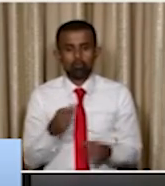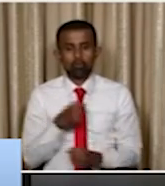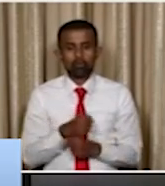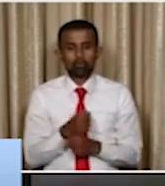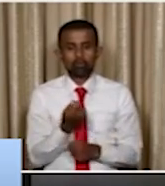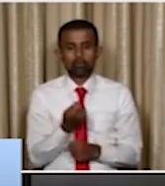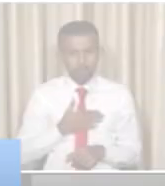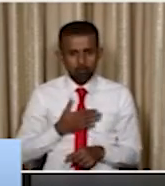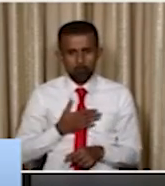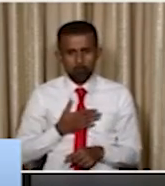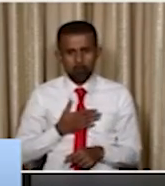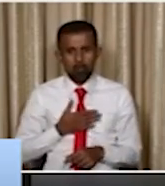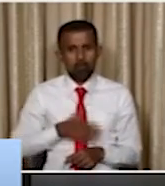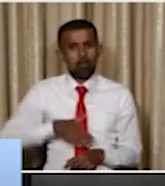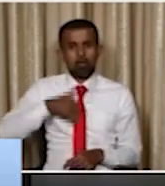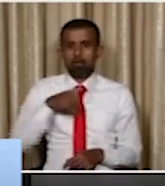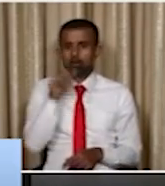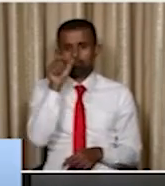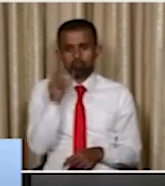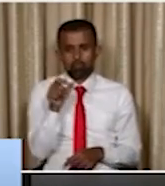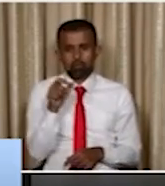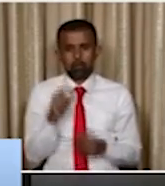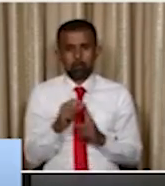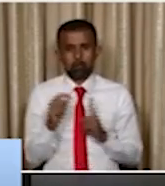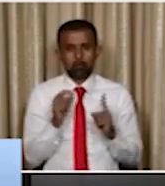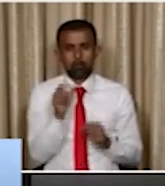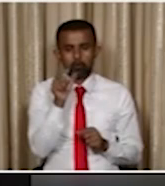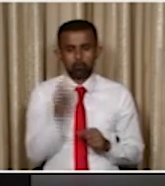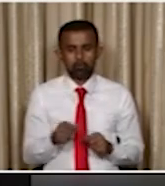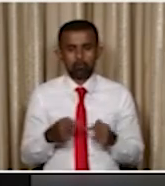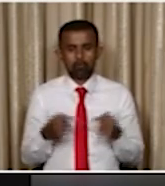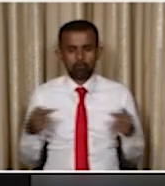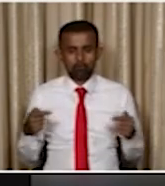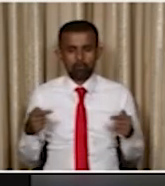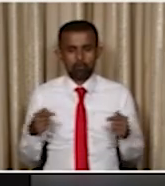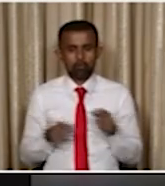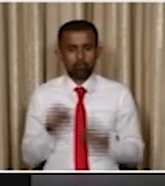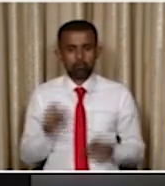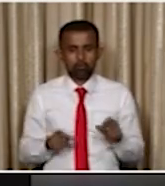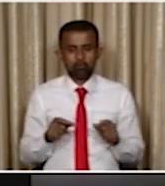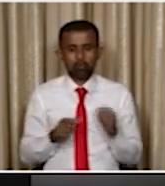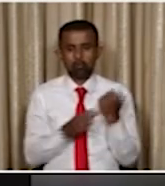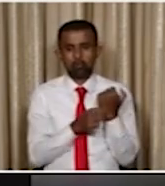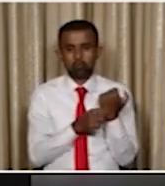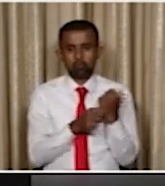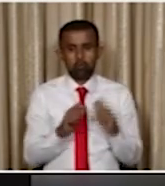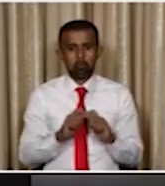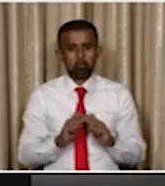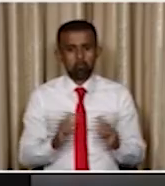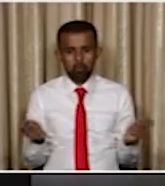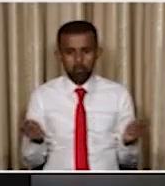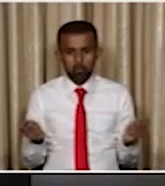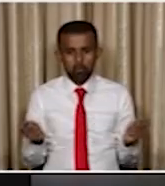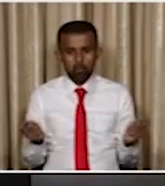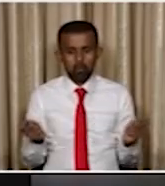මුදල් සත්‍යයක්වත් ලැබිලා නැහැ. මේ පාර්ලිමේන්තු මන්ත්‍රීවරුන්ගේ විපක්ෂයේ ඉන්න බහුතරයේගේ වරප්‍රසාද කඩවීමක් වෙලා තියෙනවා